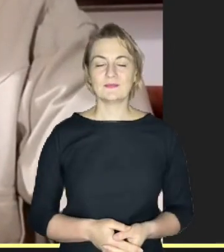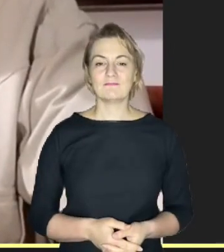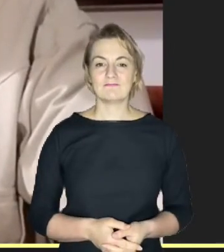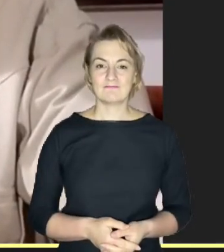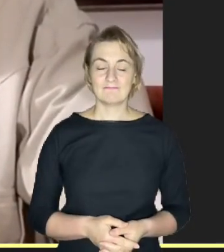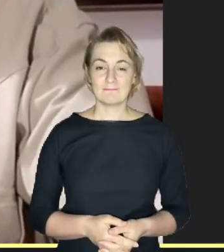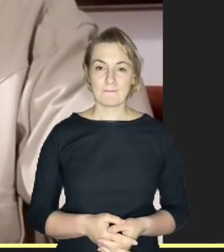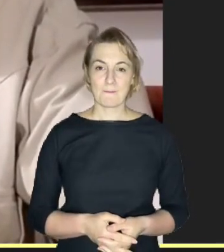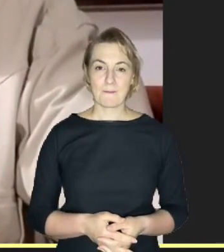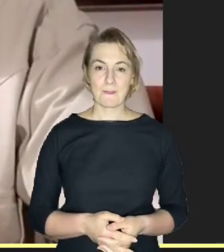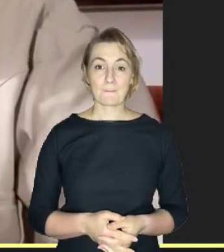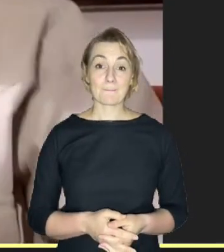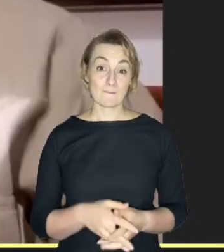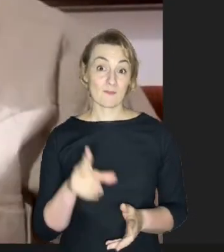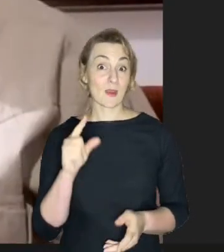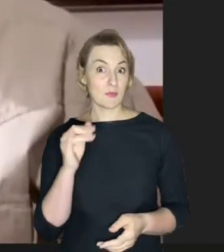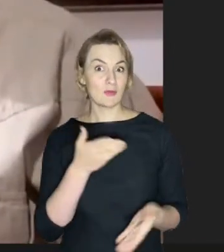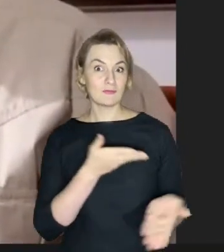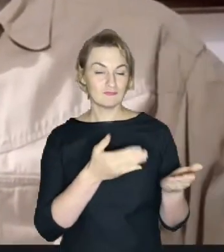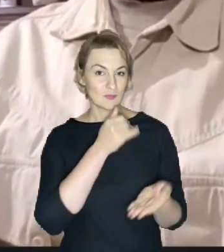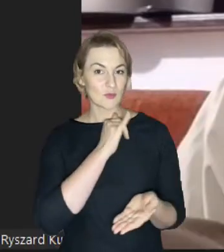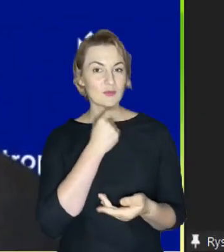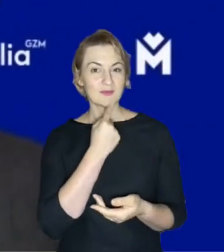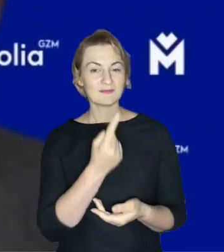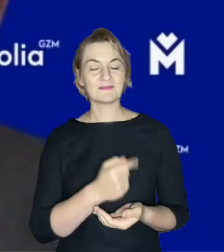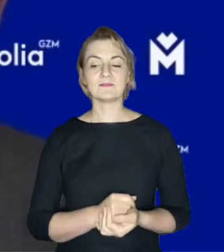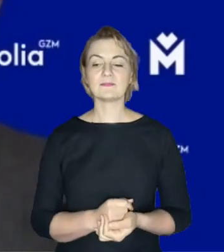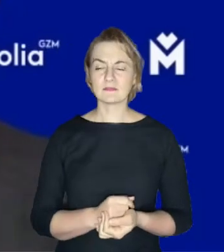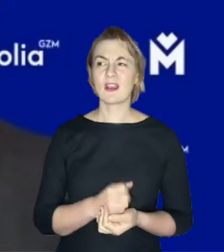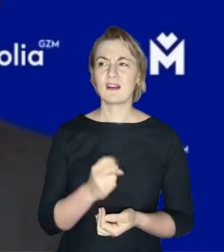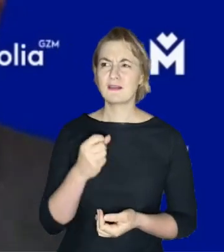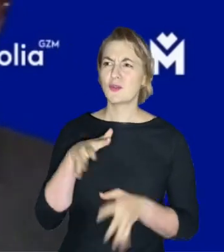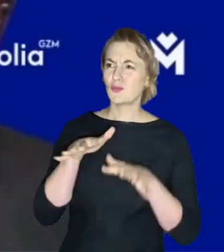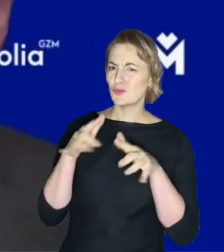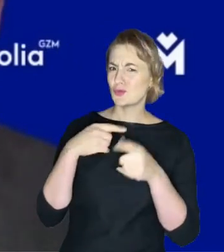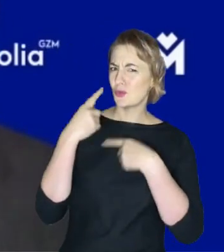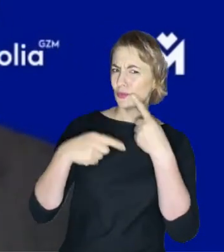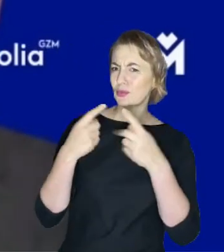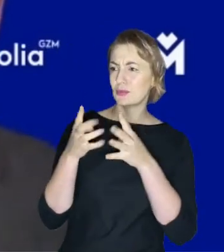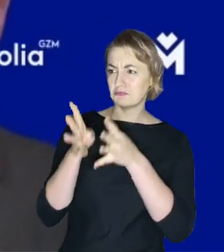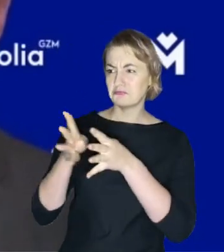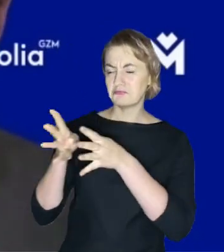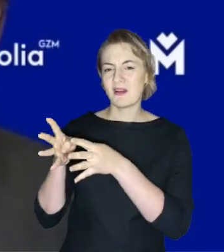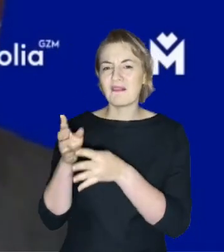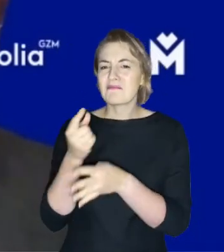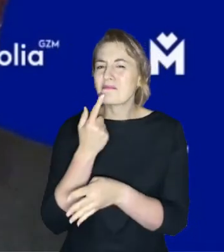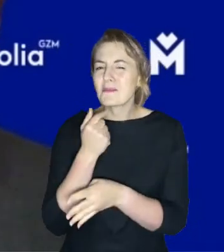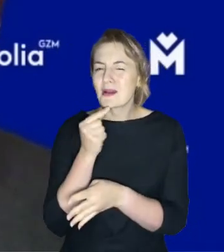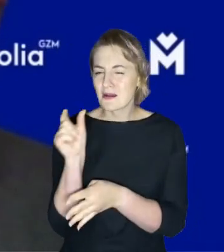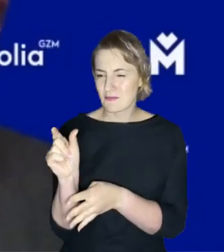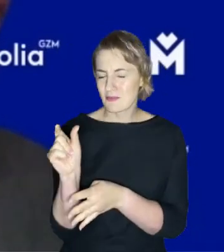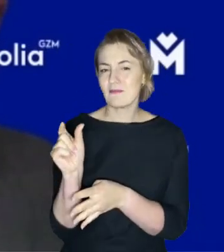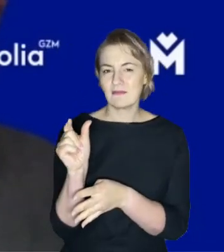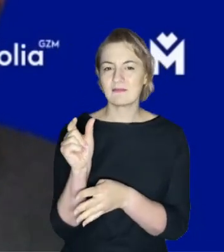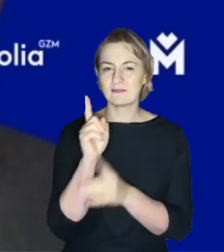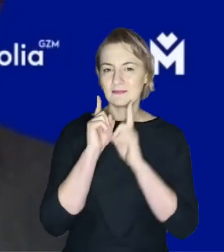Piotrze, może ty teraz dopowiesz. Tak, dużo powiedziałeś, ale to jest drobna cząstka tego, co pan Wojtek